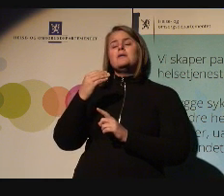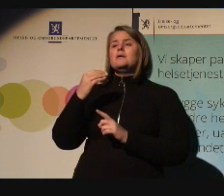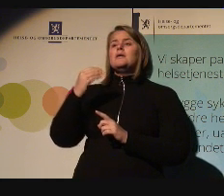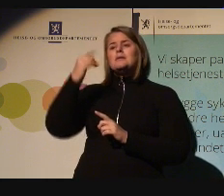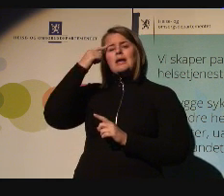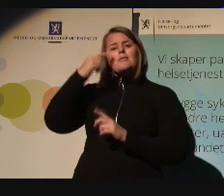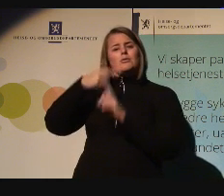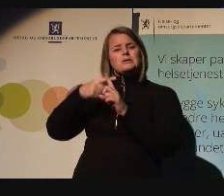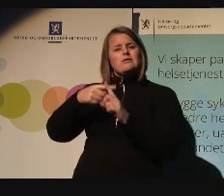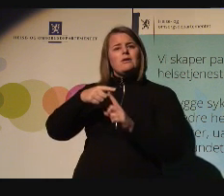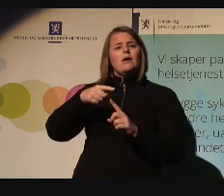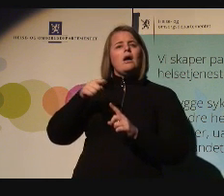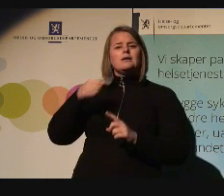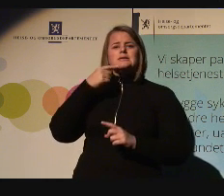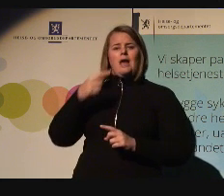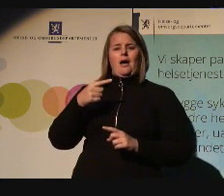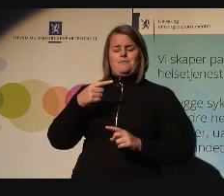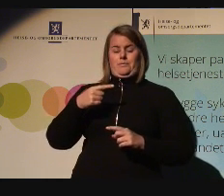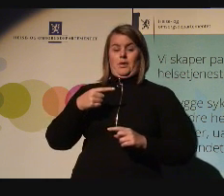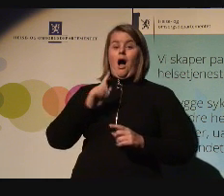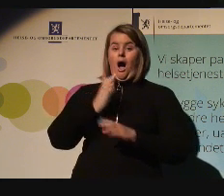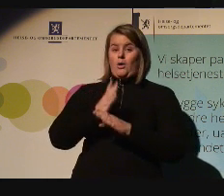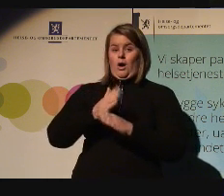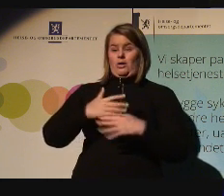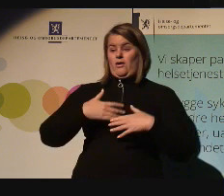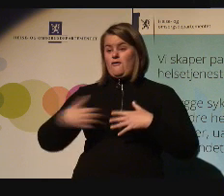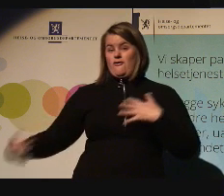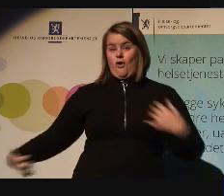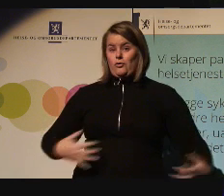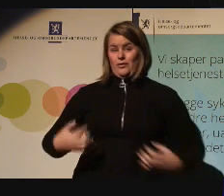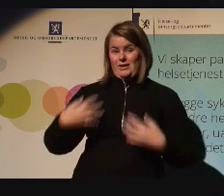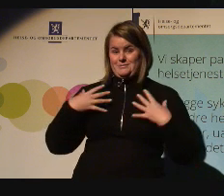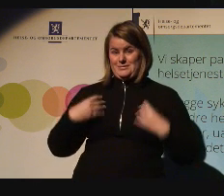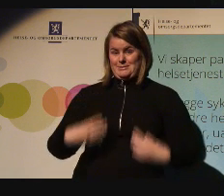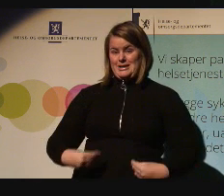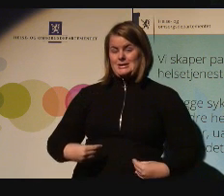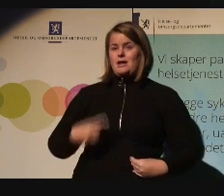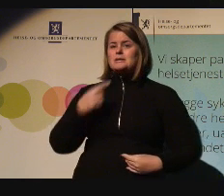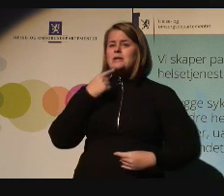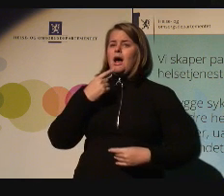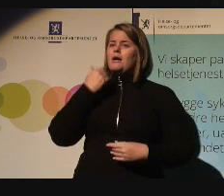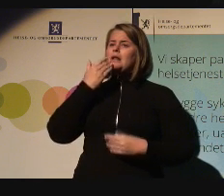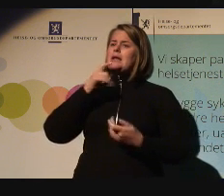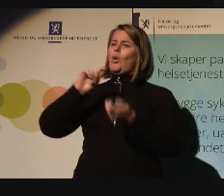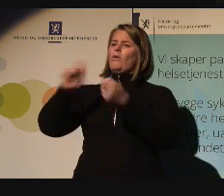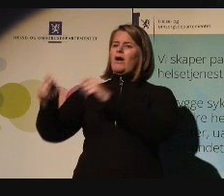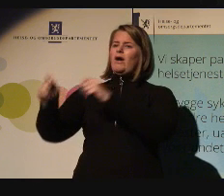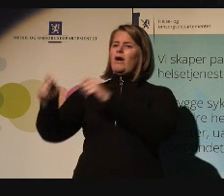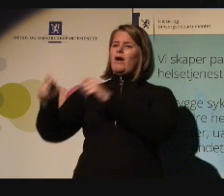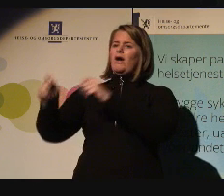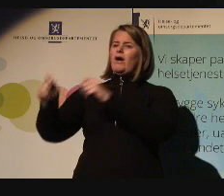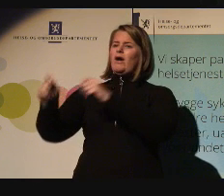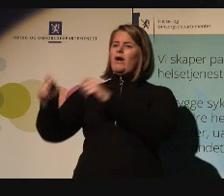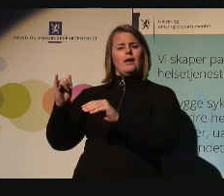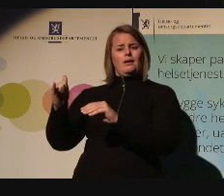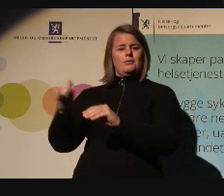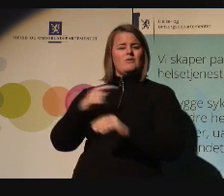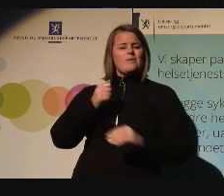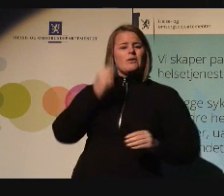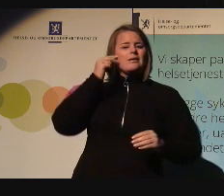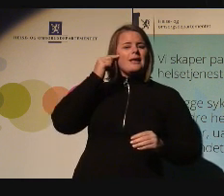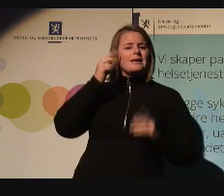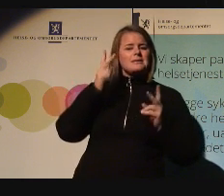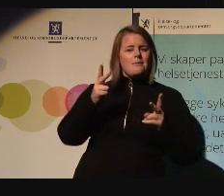Så det viktig å ta med seg noen av de tankene som Anne presenterte for